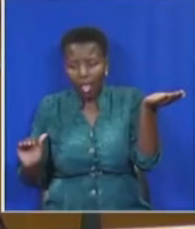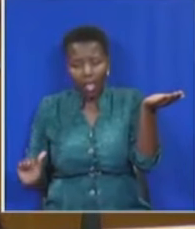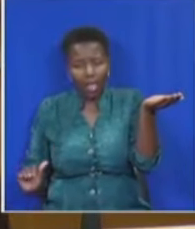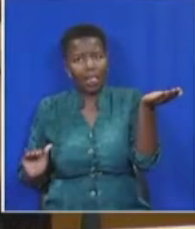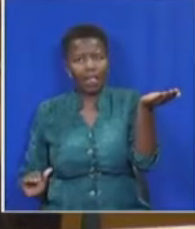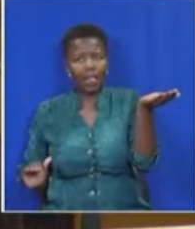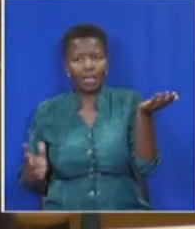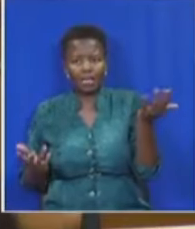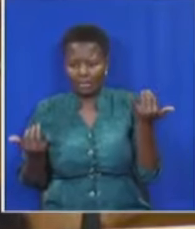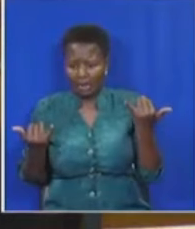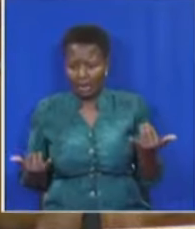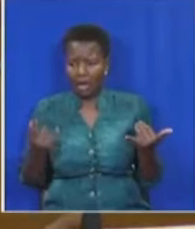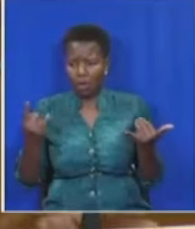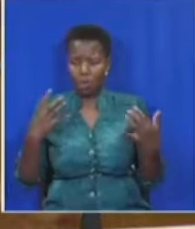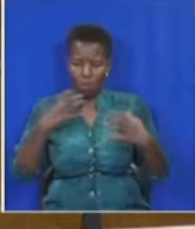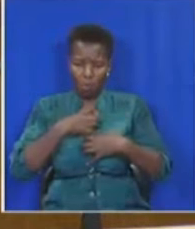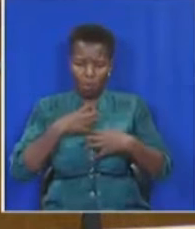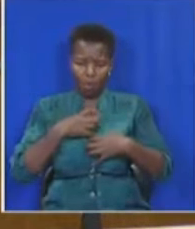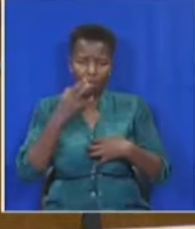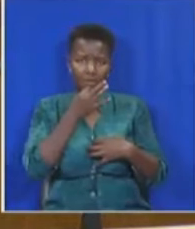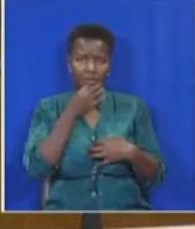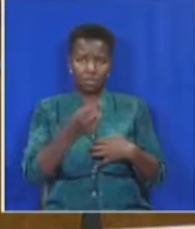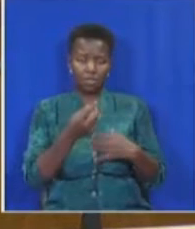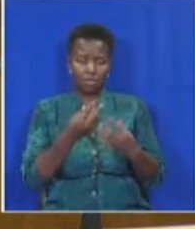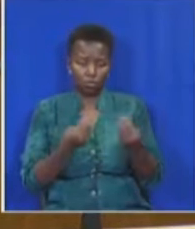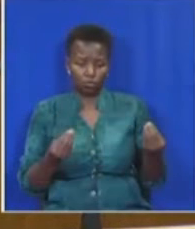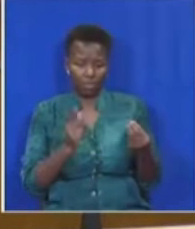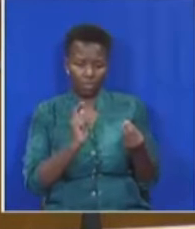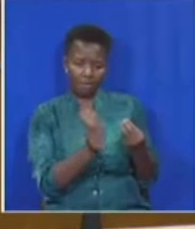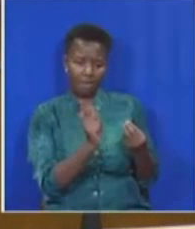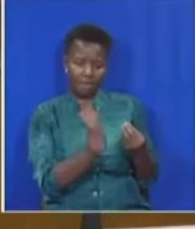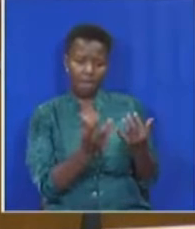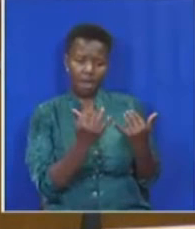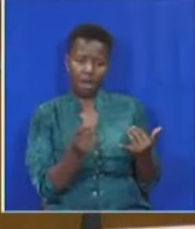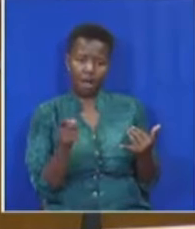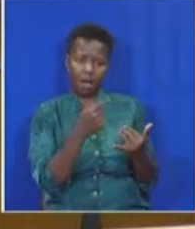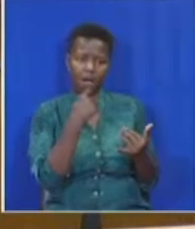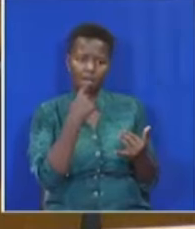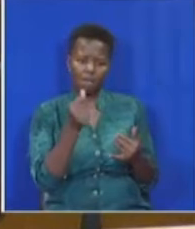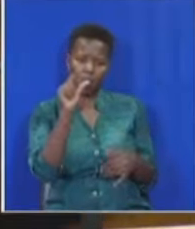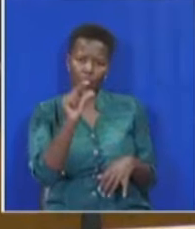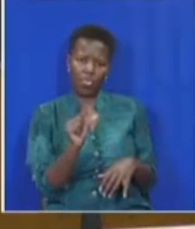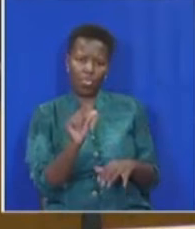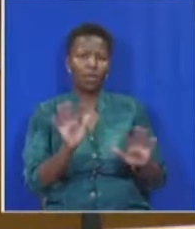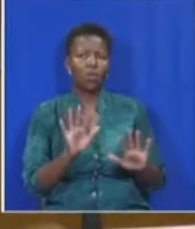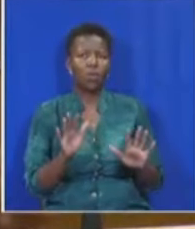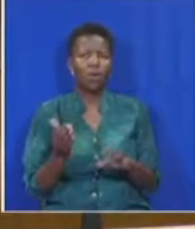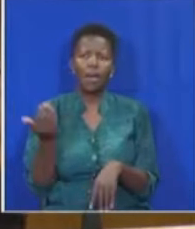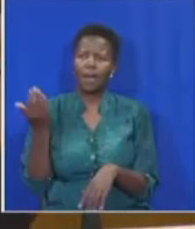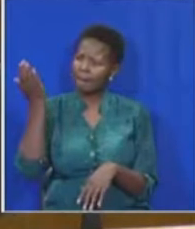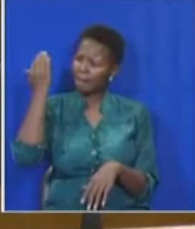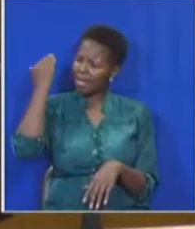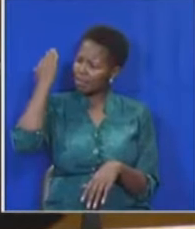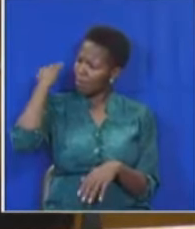ukuba imali enikwabantu incinane kuyizoloku apho bebengayinikwanga kwalapha phakathi